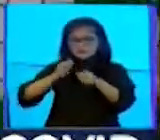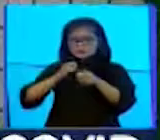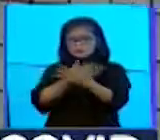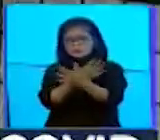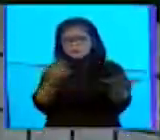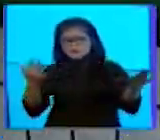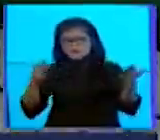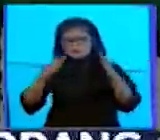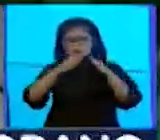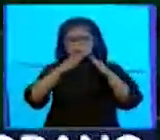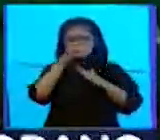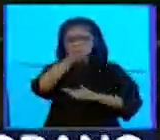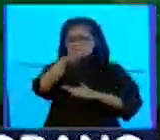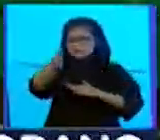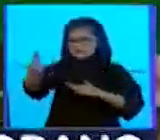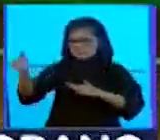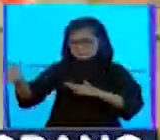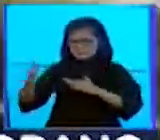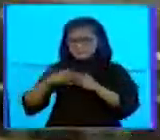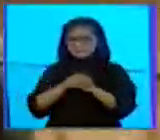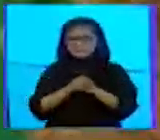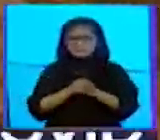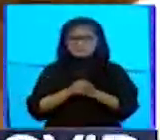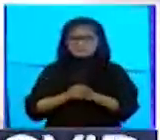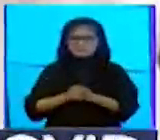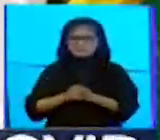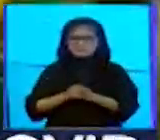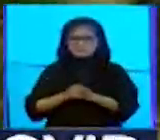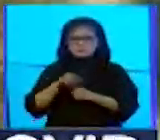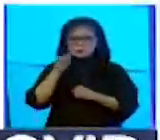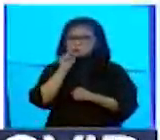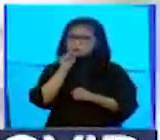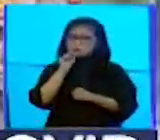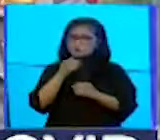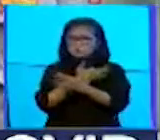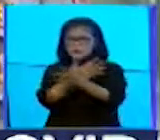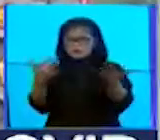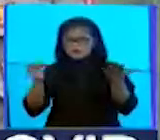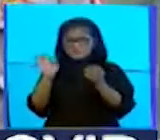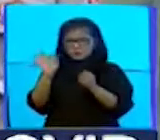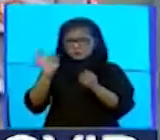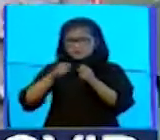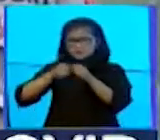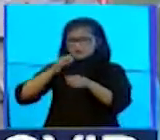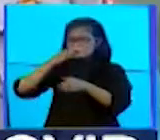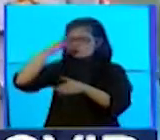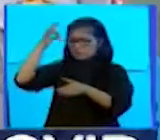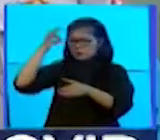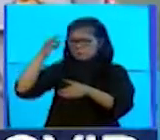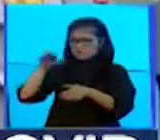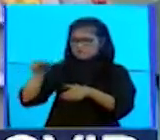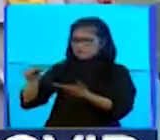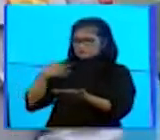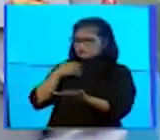Hingga kini masih 400 warga yang belum menjalani tes COVID-19. Tadi aku sudah disampaikan ya, total